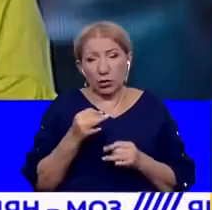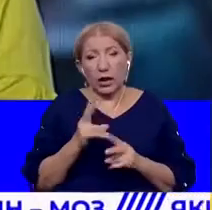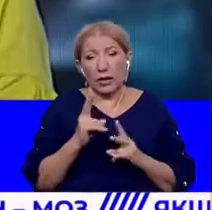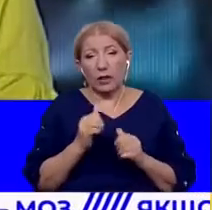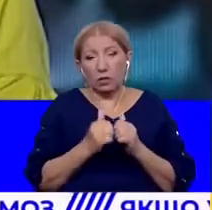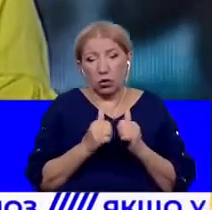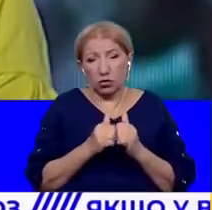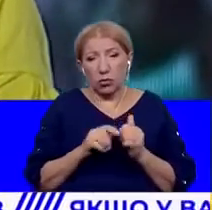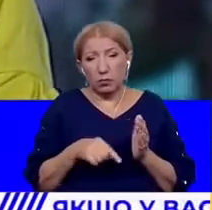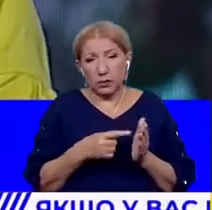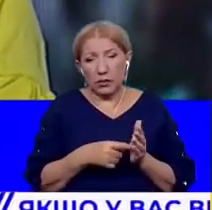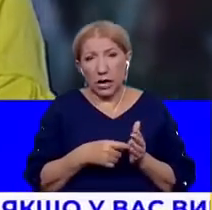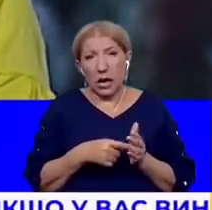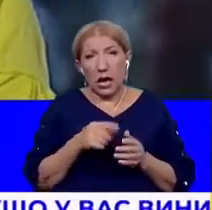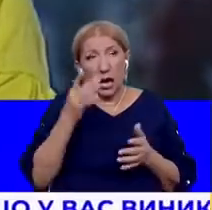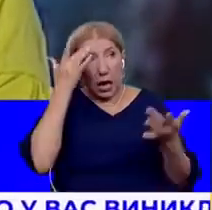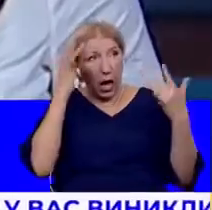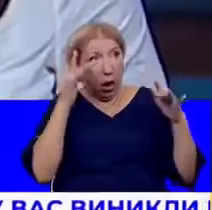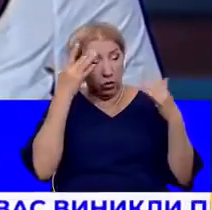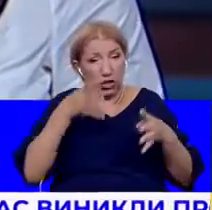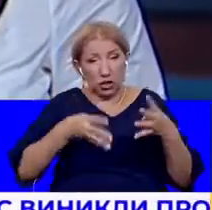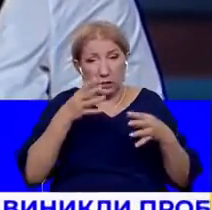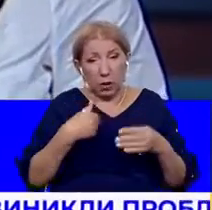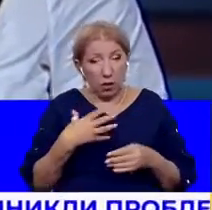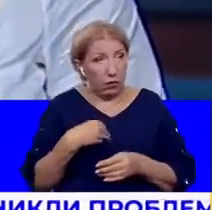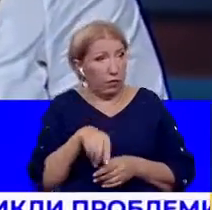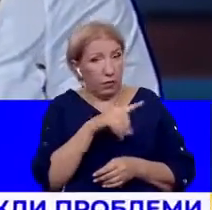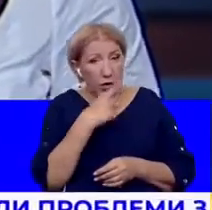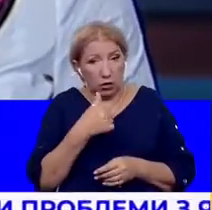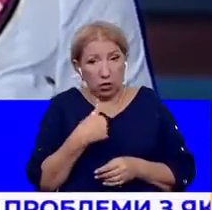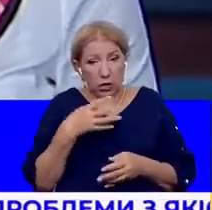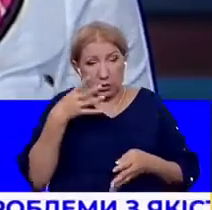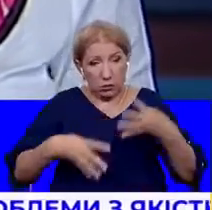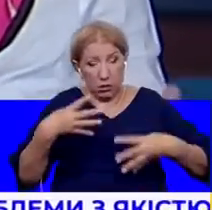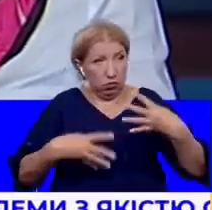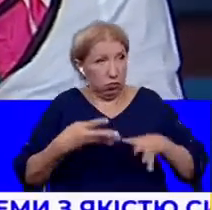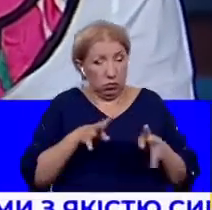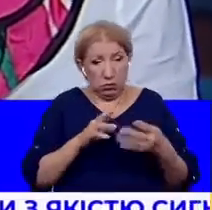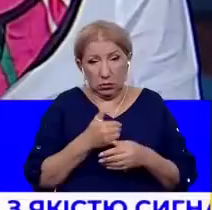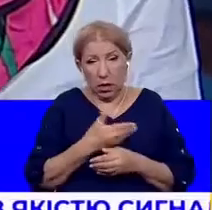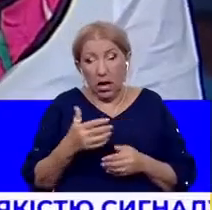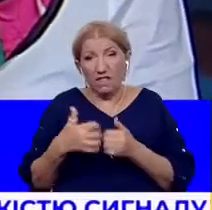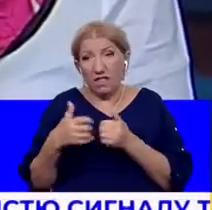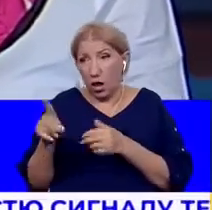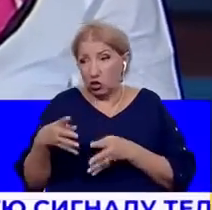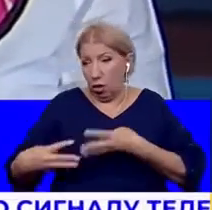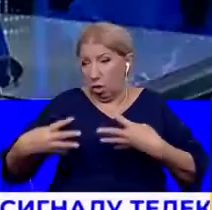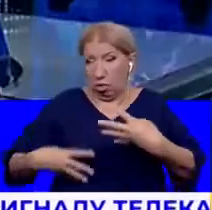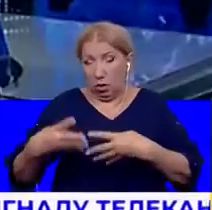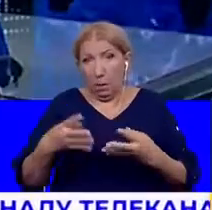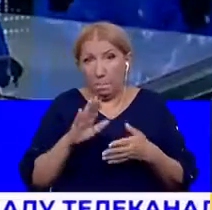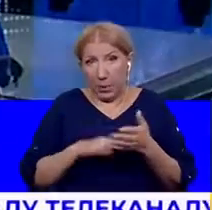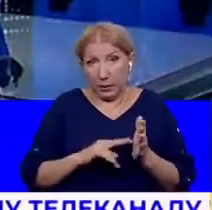місці. І довкола Києва. Хаотична забудова. От я, до речі, у Львові була, львів'яни кажуть, у нас хаотична забудова. Херсонці кажуть, у нас хаотична